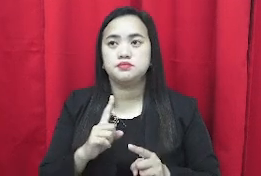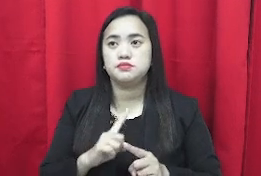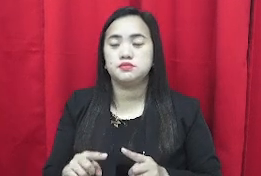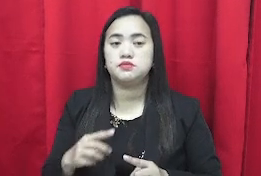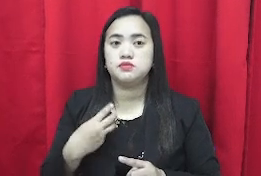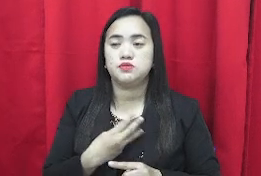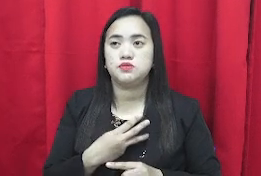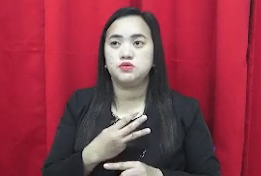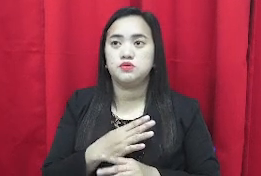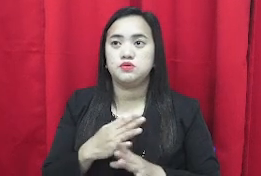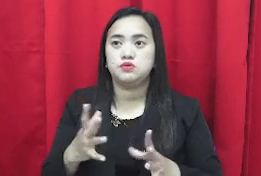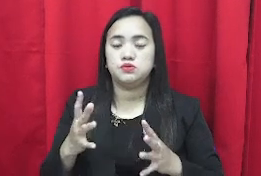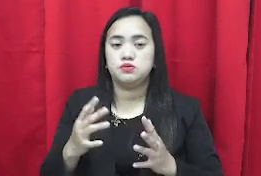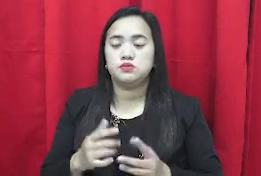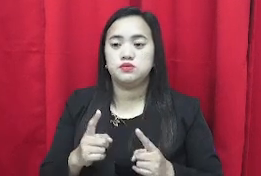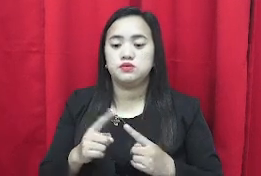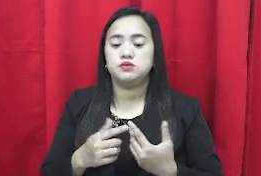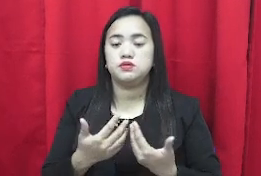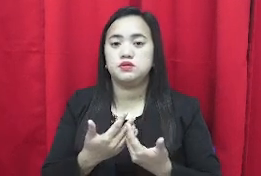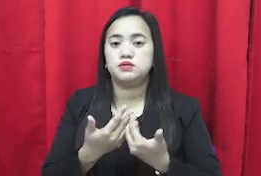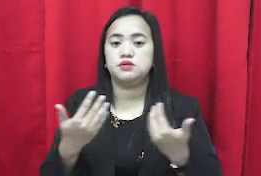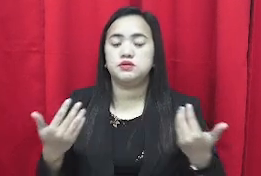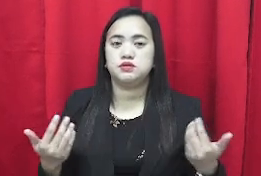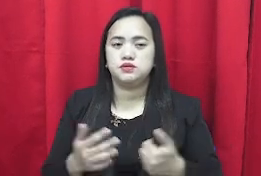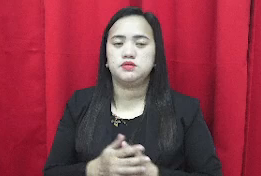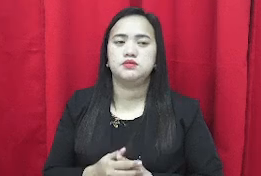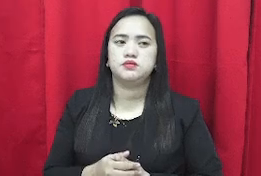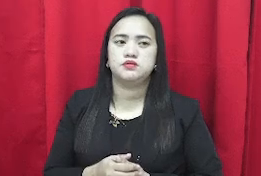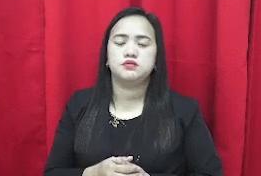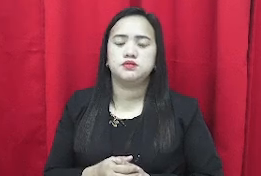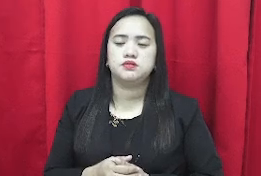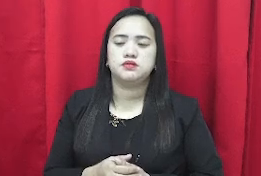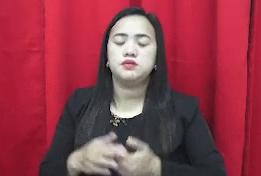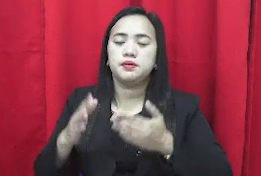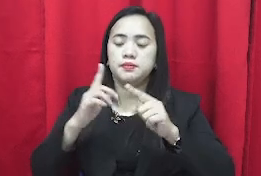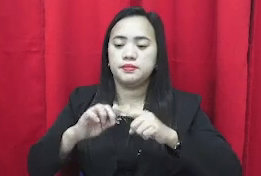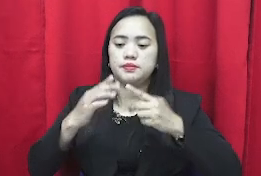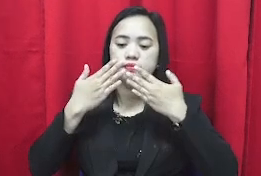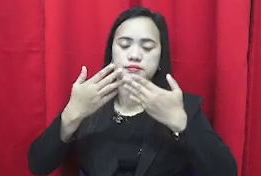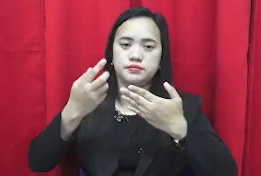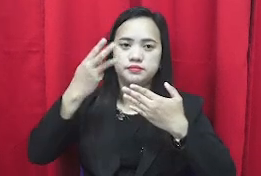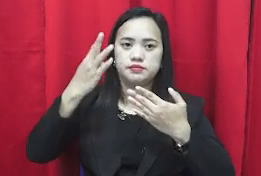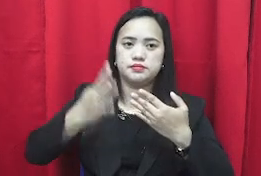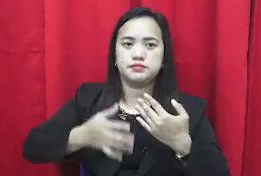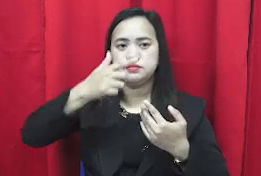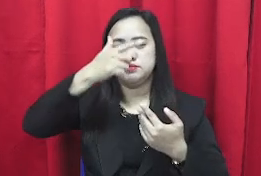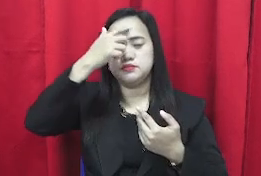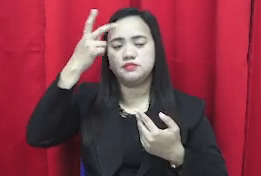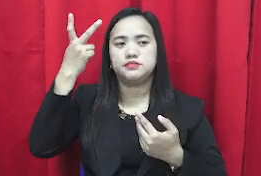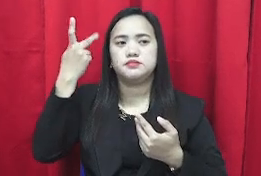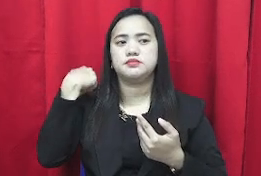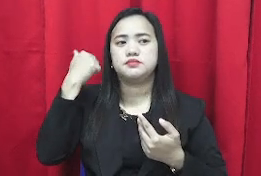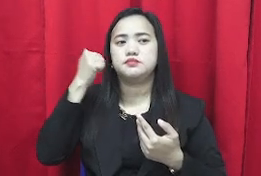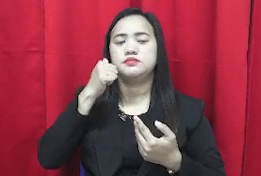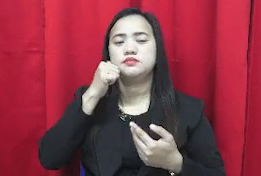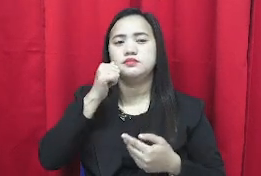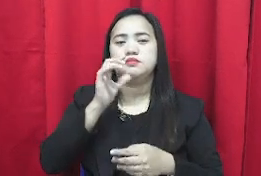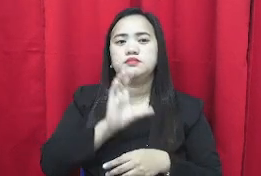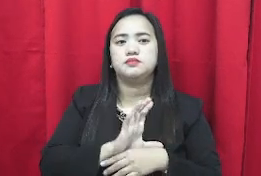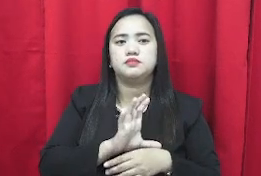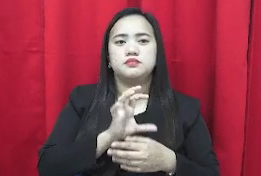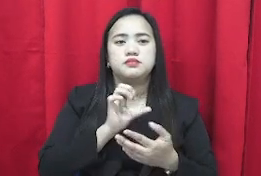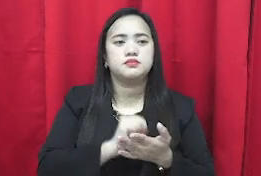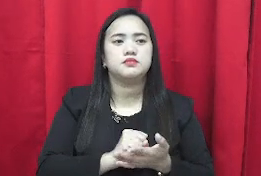Diyos at salamat na lang sa Panginoon na ang church natin ay mayroong programa na summer